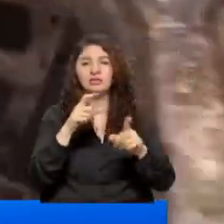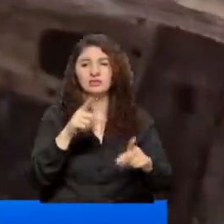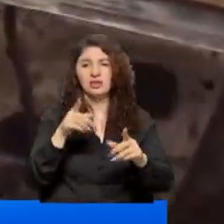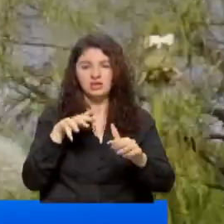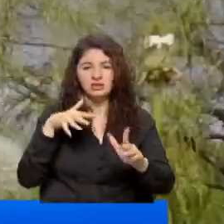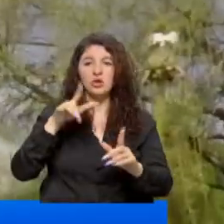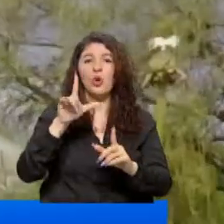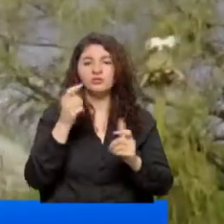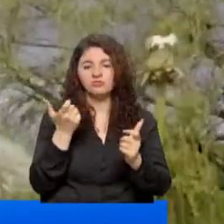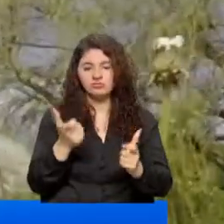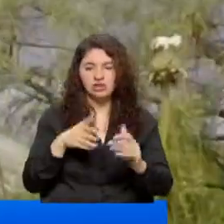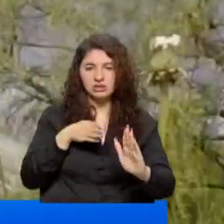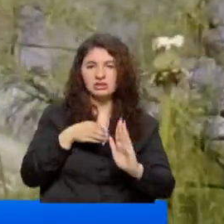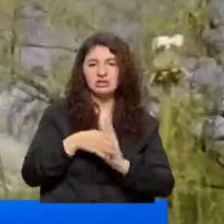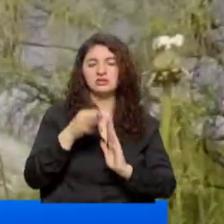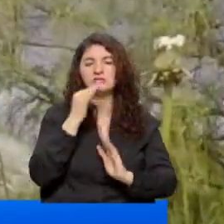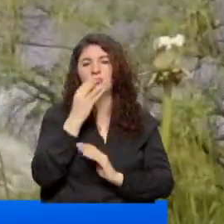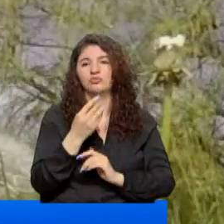kadar ulaştığını söyledik